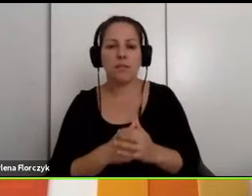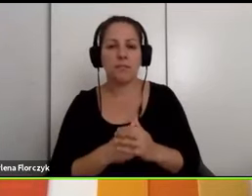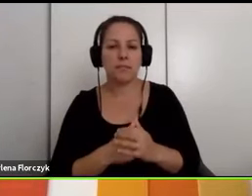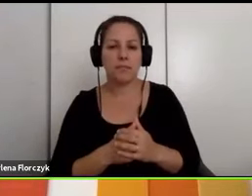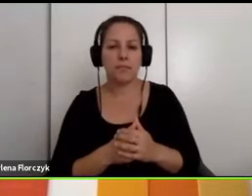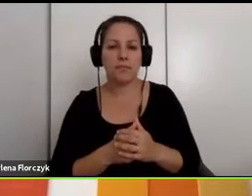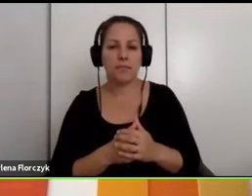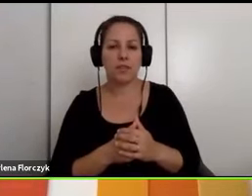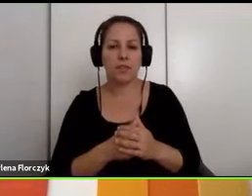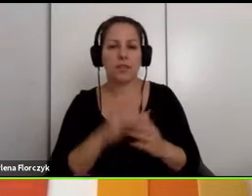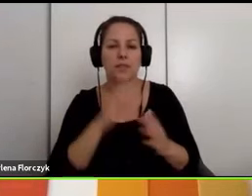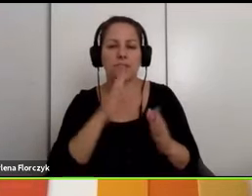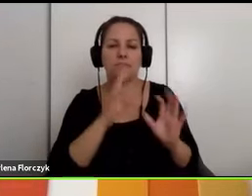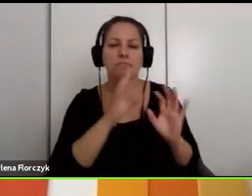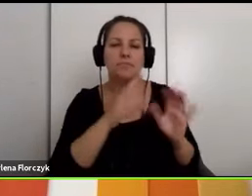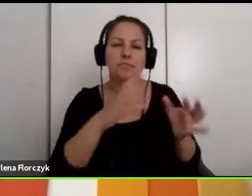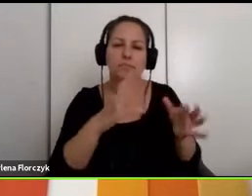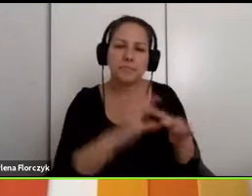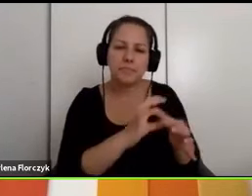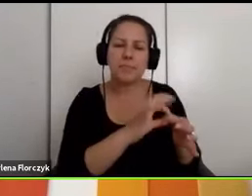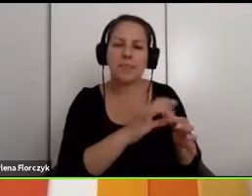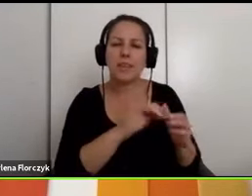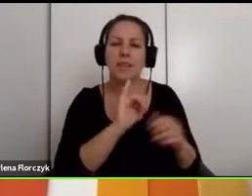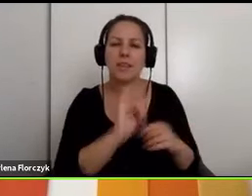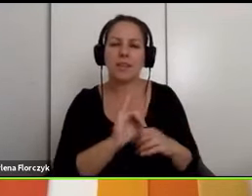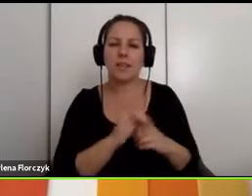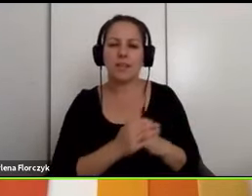które są inkluzywne